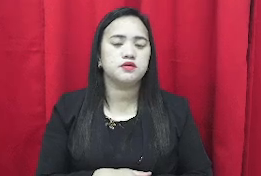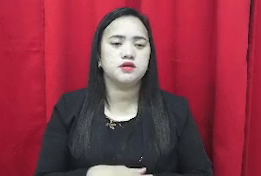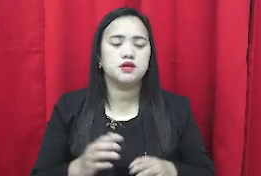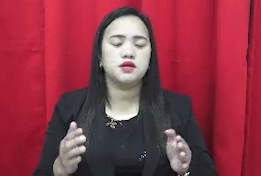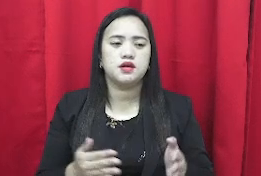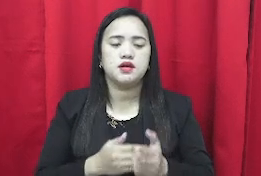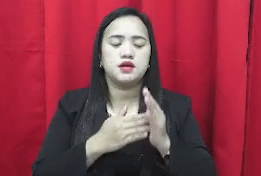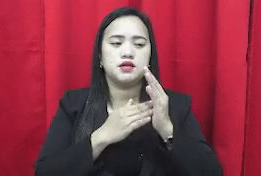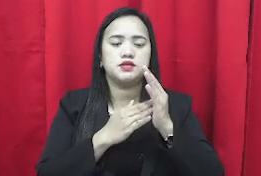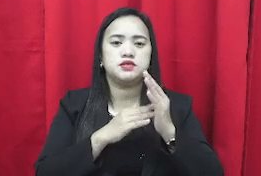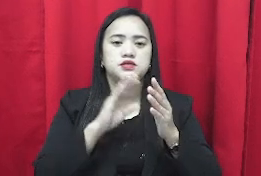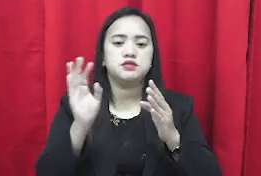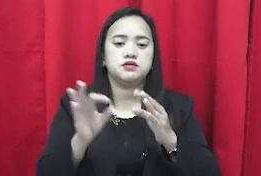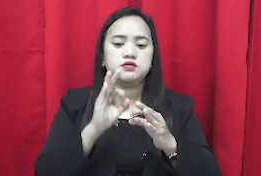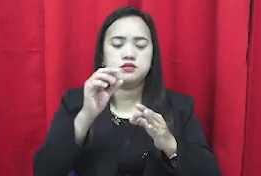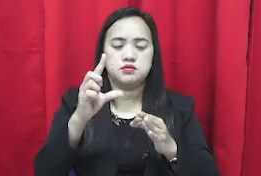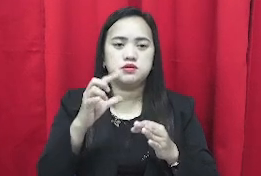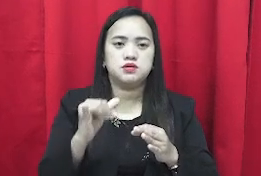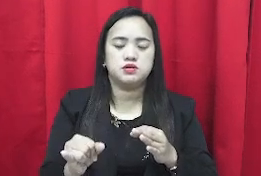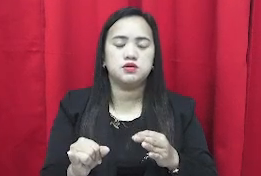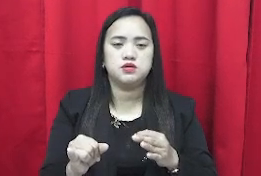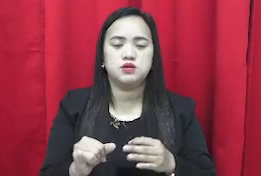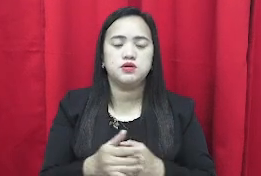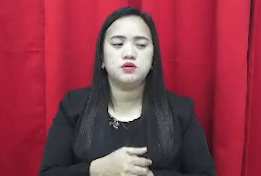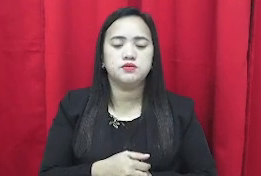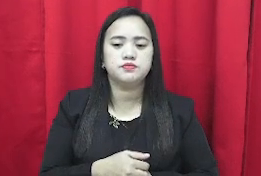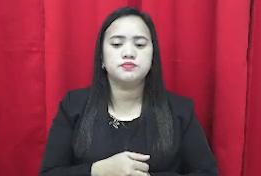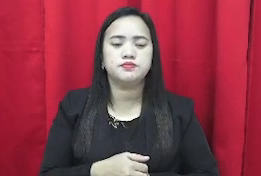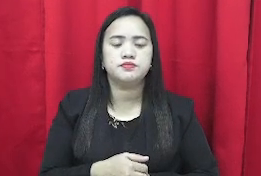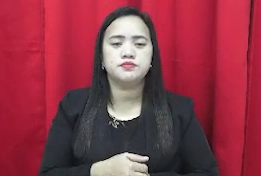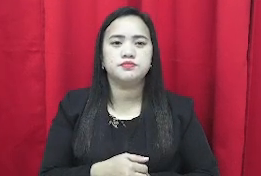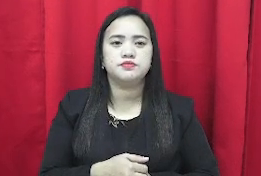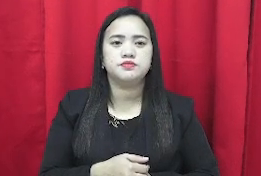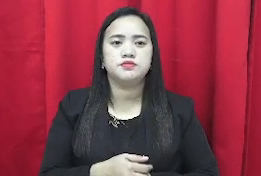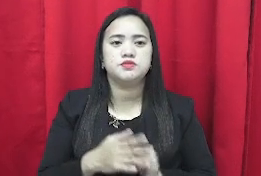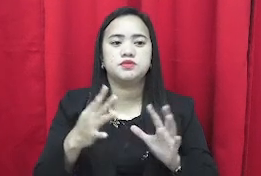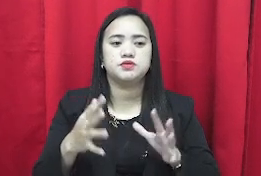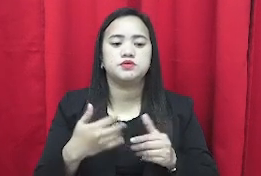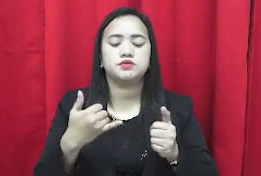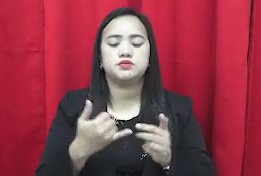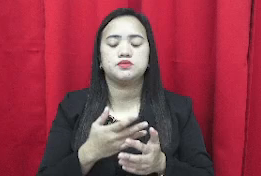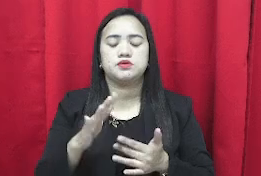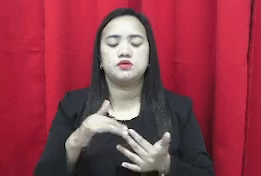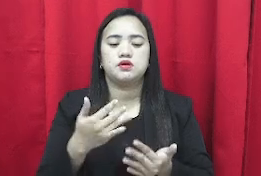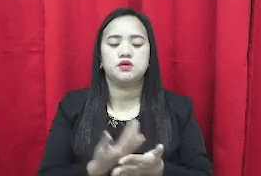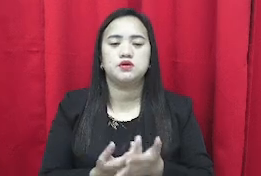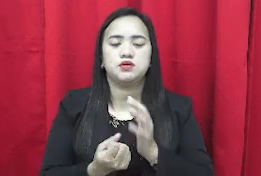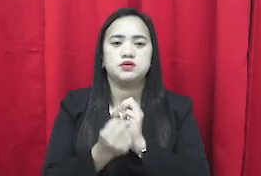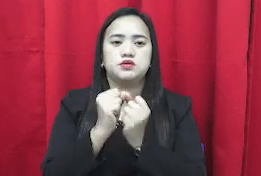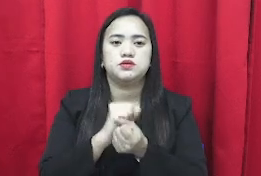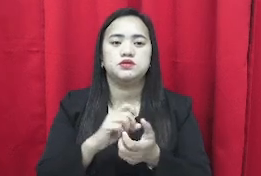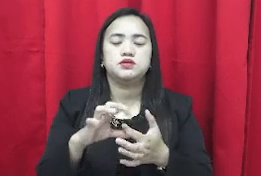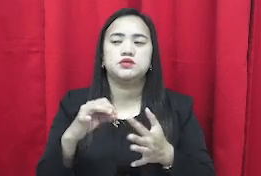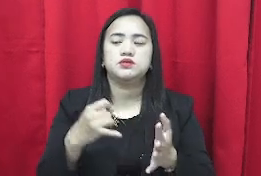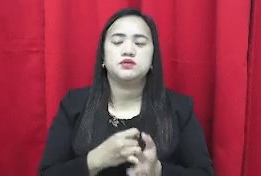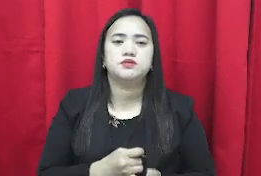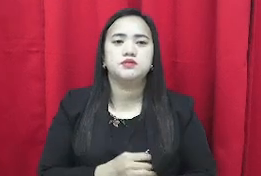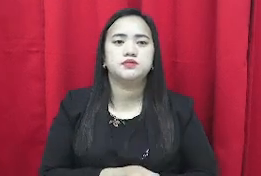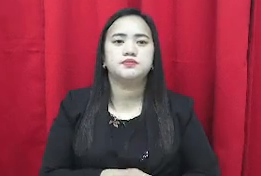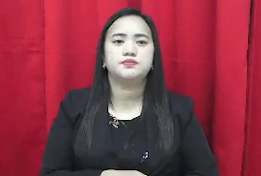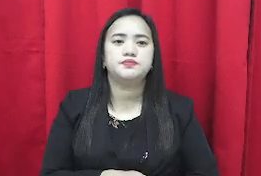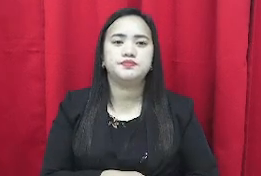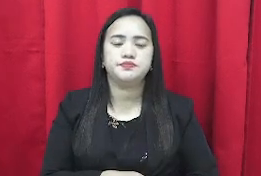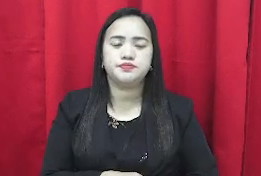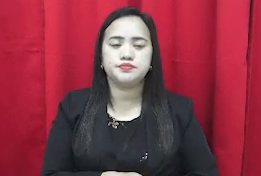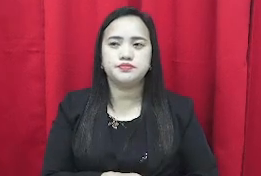wickedness in high places so papaano natin macomb ito kung hindi tayo Nakikipag nakikipaglaban